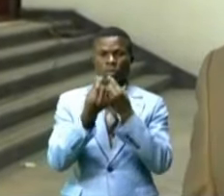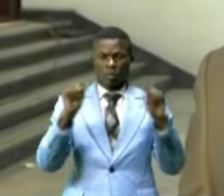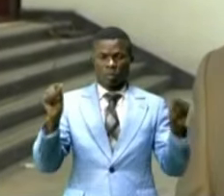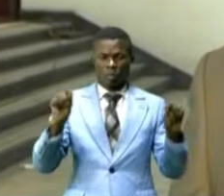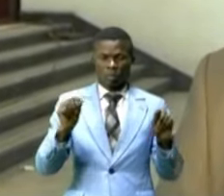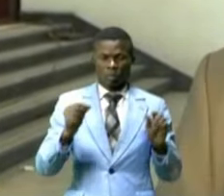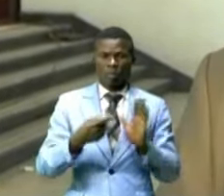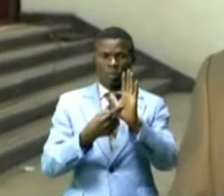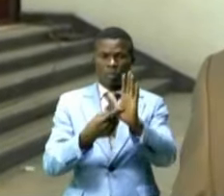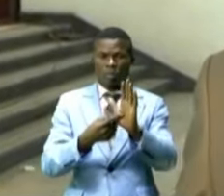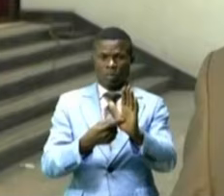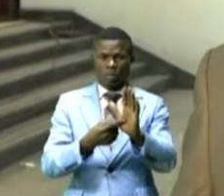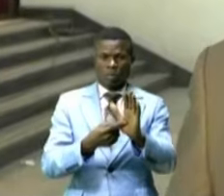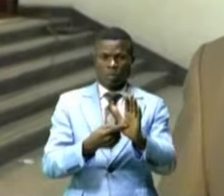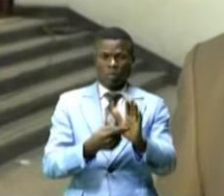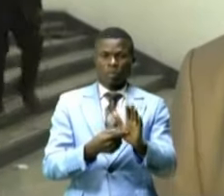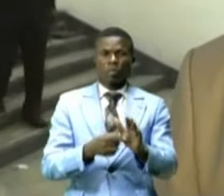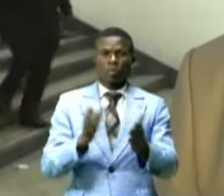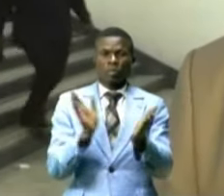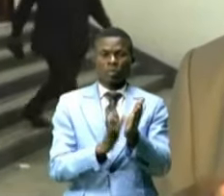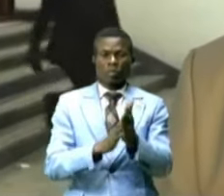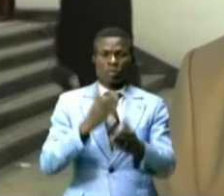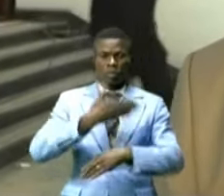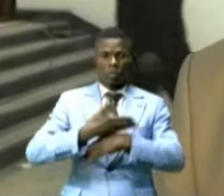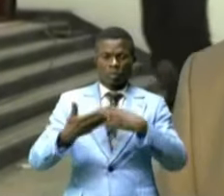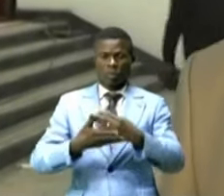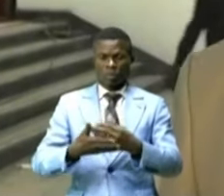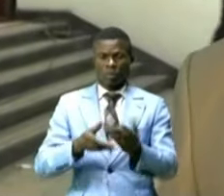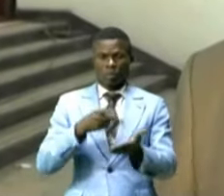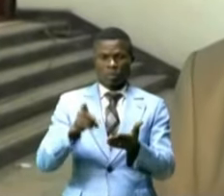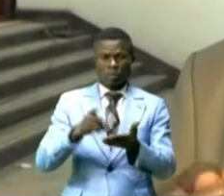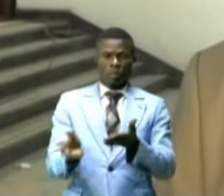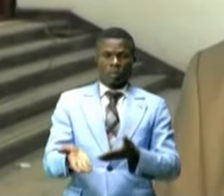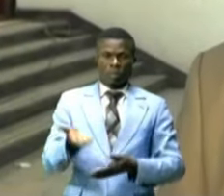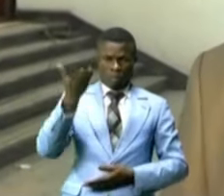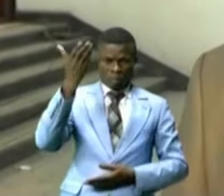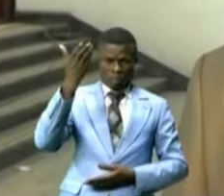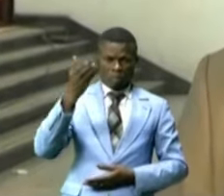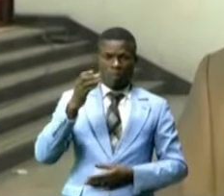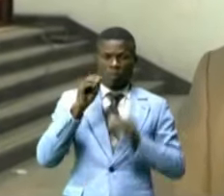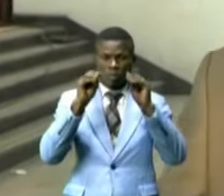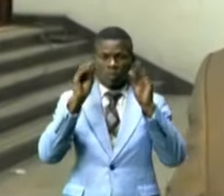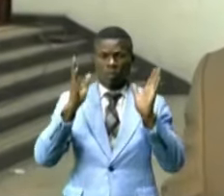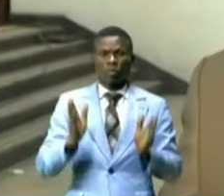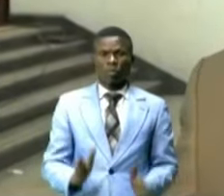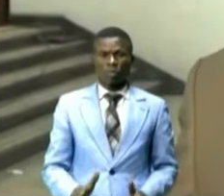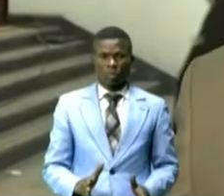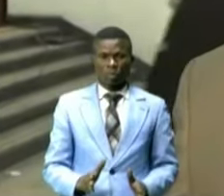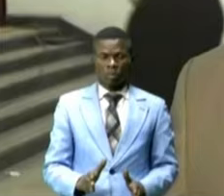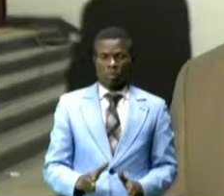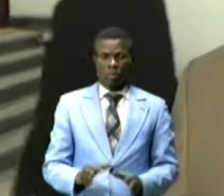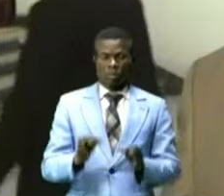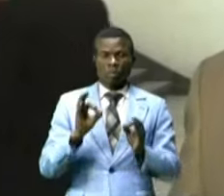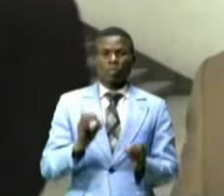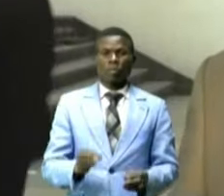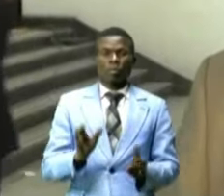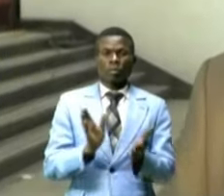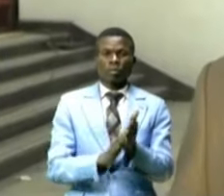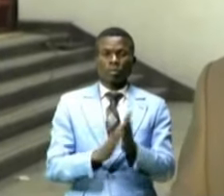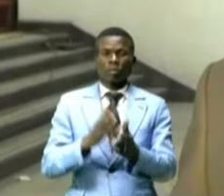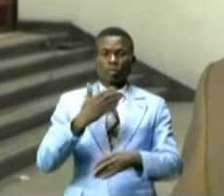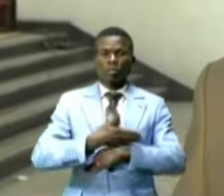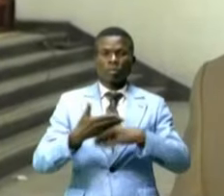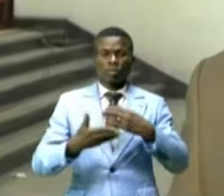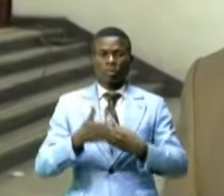montré les infrastructures qui ont été construites, l'amélioration salariale des enseignants, les écoles construites,